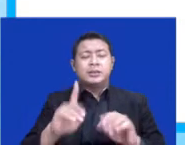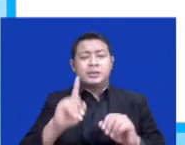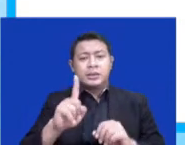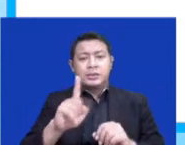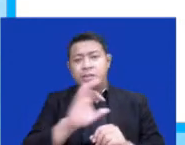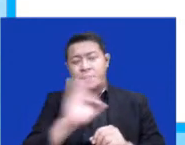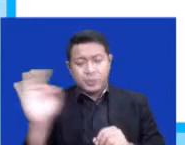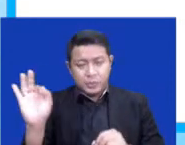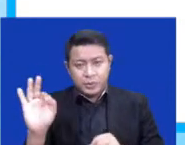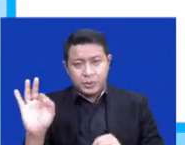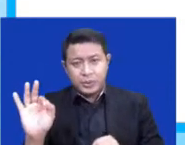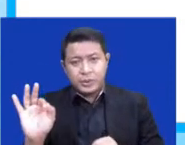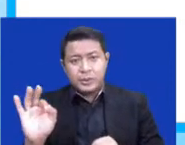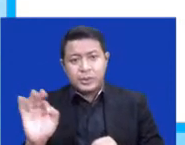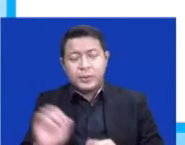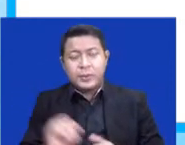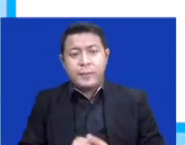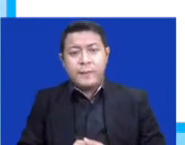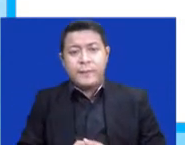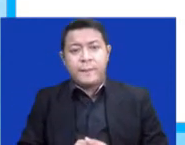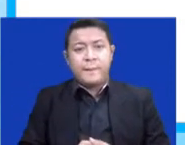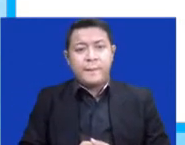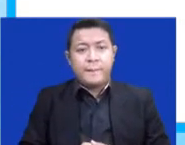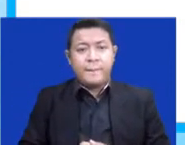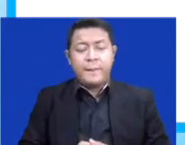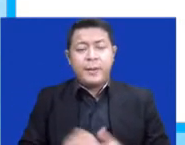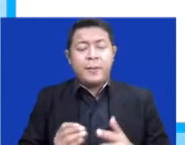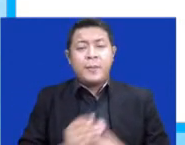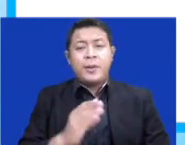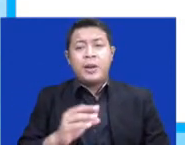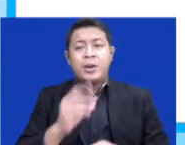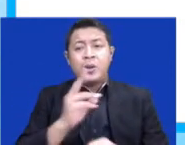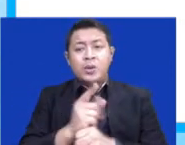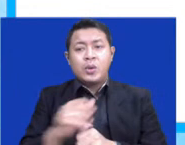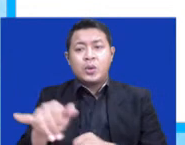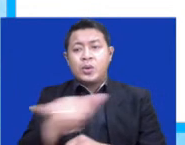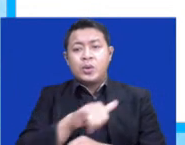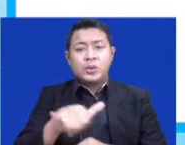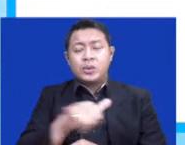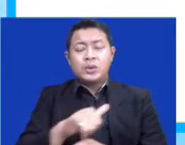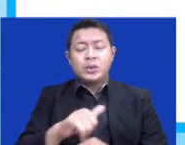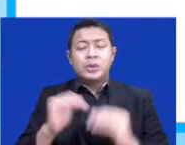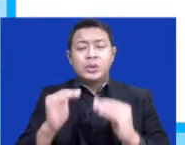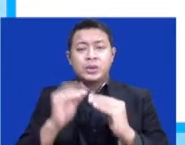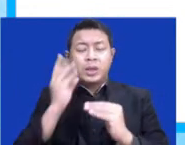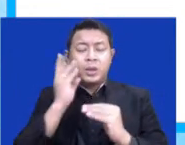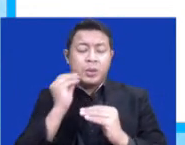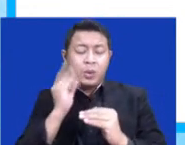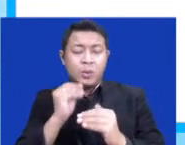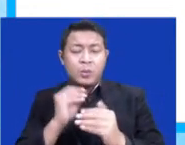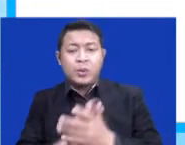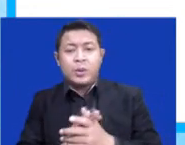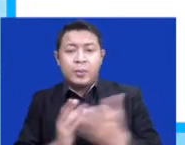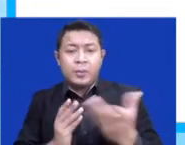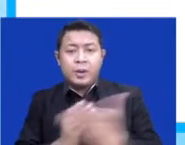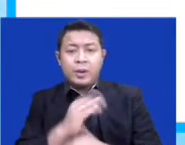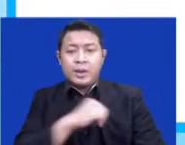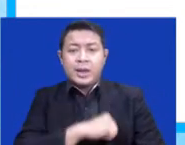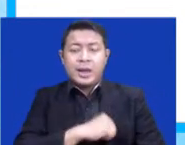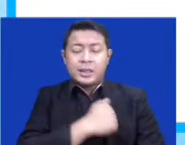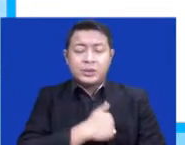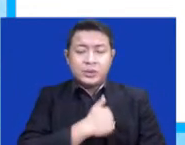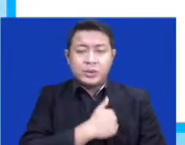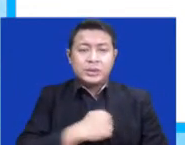91.000 secara langsung melalui pendidik sebaya dan 400.000 kaum muda secara tidak langsung melalui kegiatan sosial, event olahraga